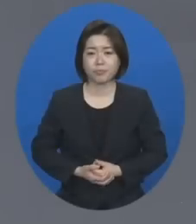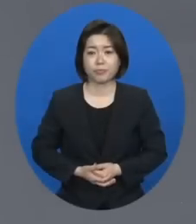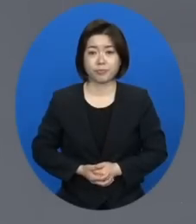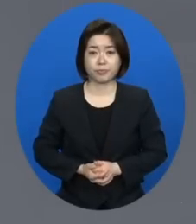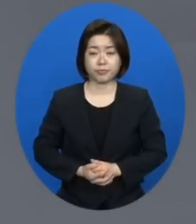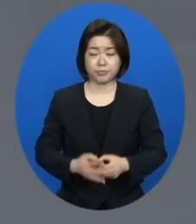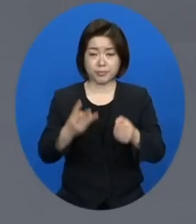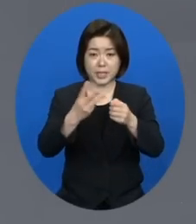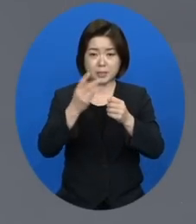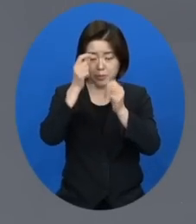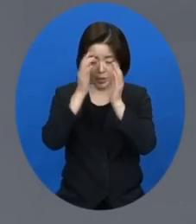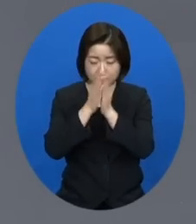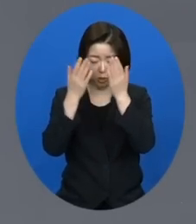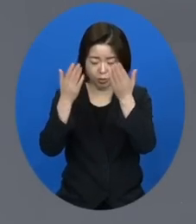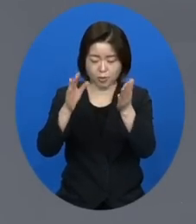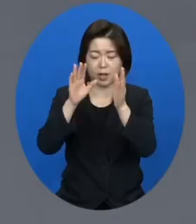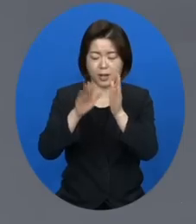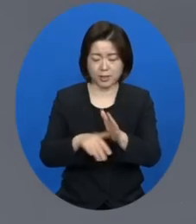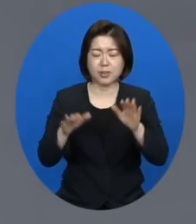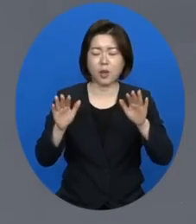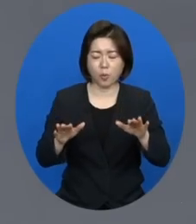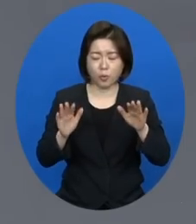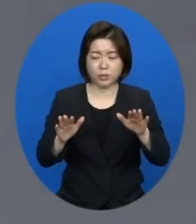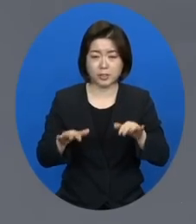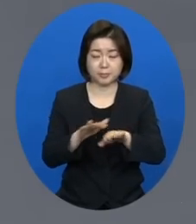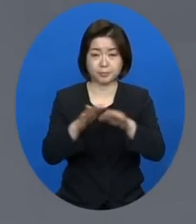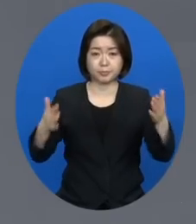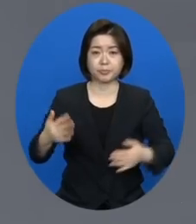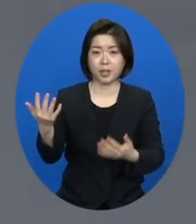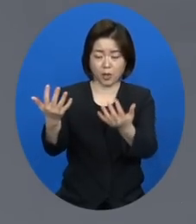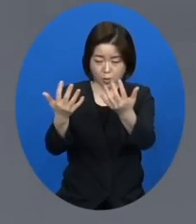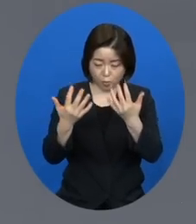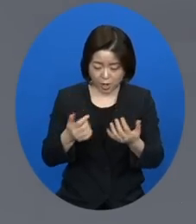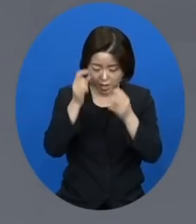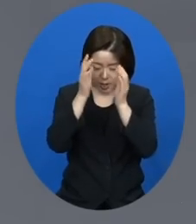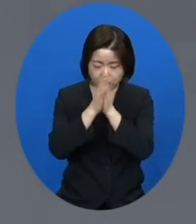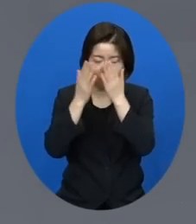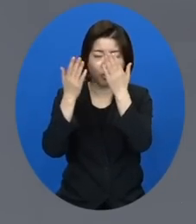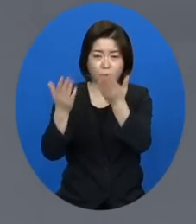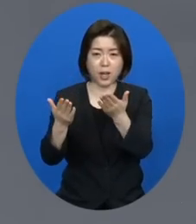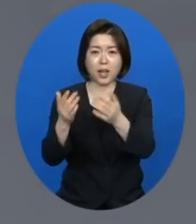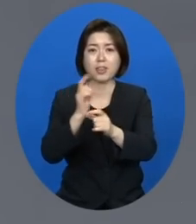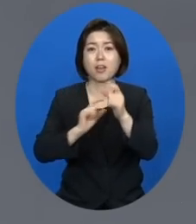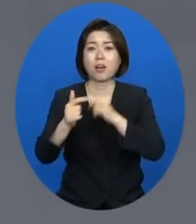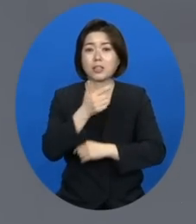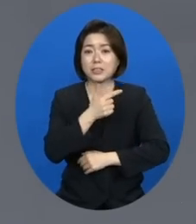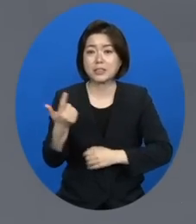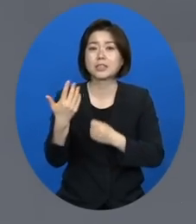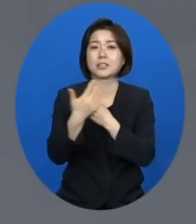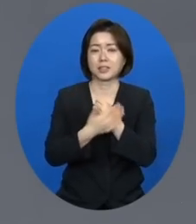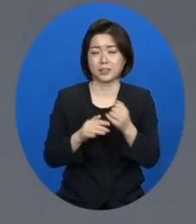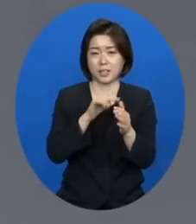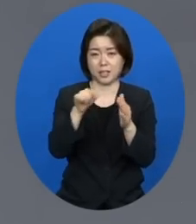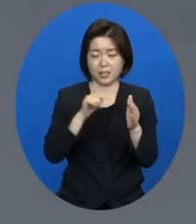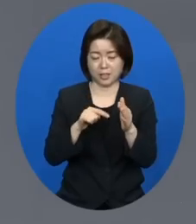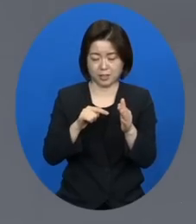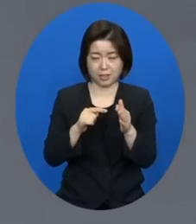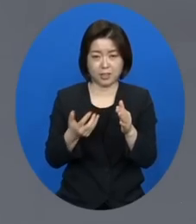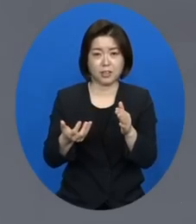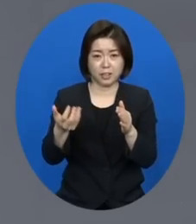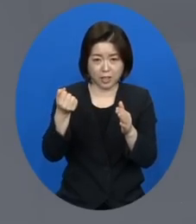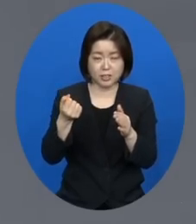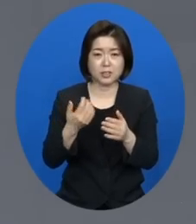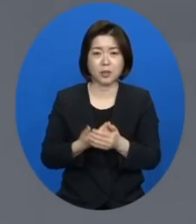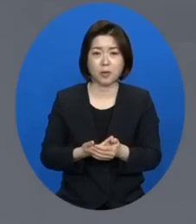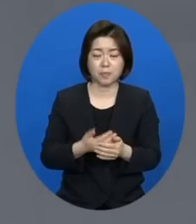우리 세 번째로 기도하기 전에 오늘도 우리 강단에 올라오셔서 기도하셔서 더 큰 은혜 가운데 누리시길 바라고요. 또 안수